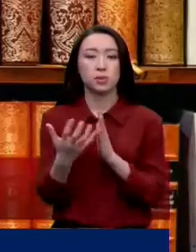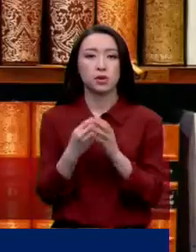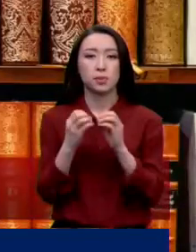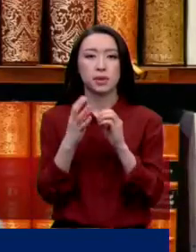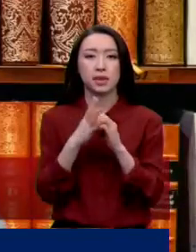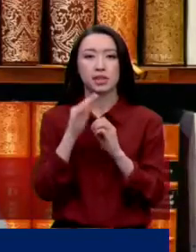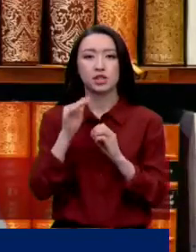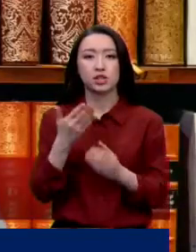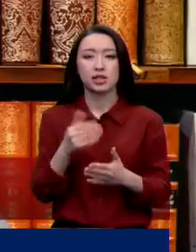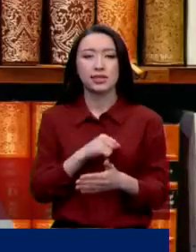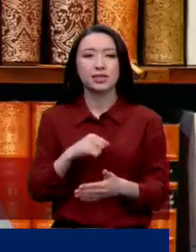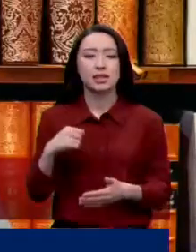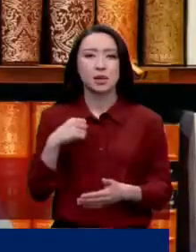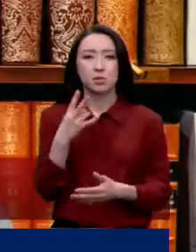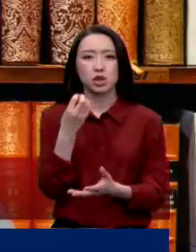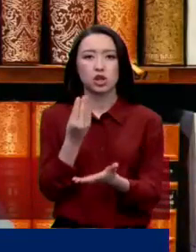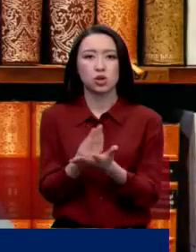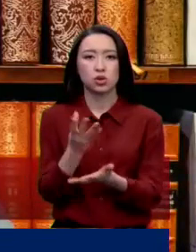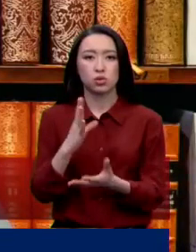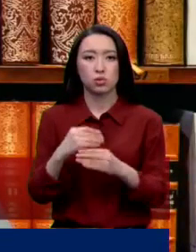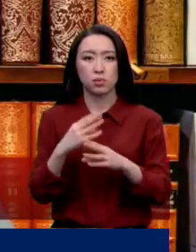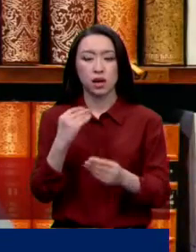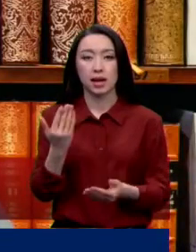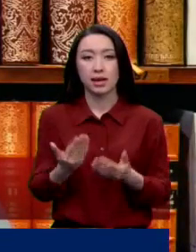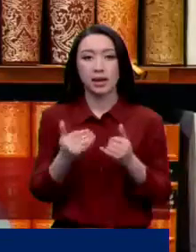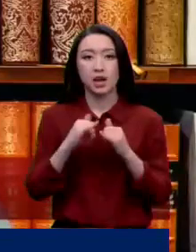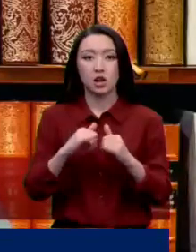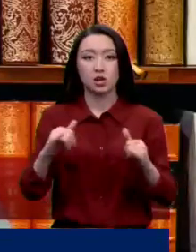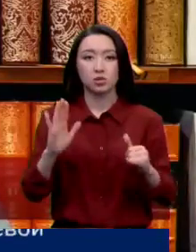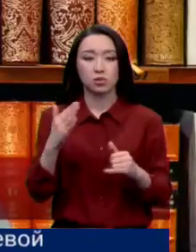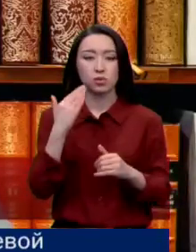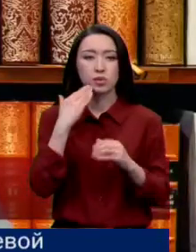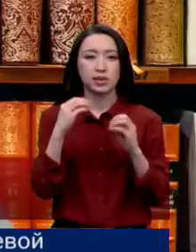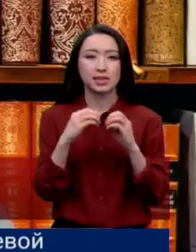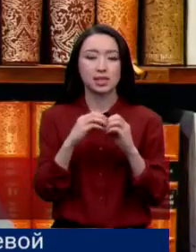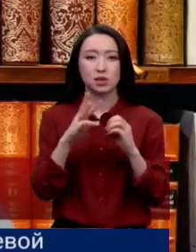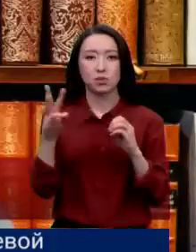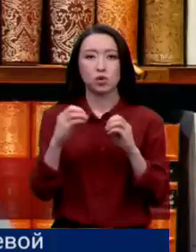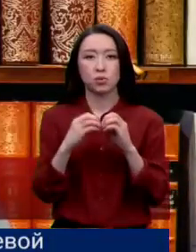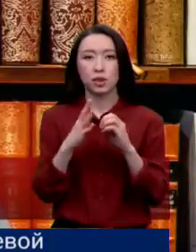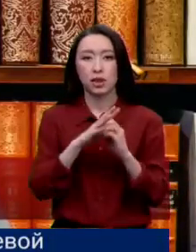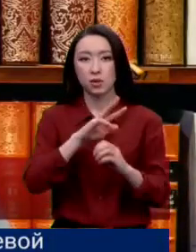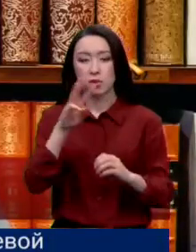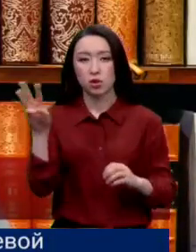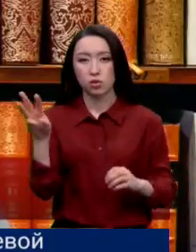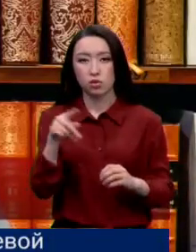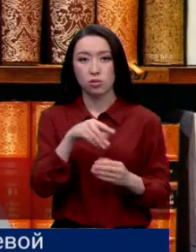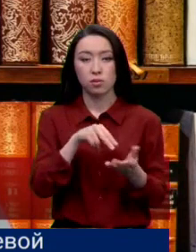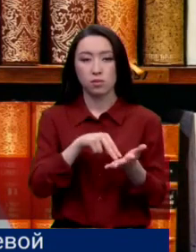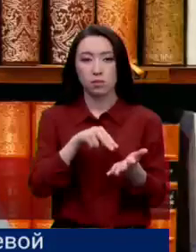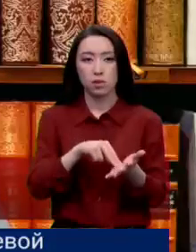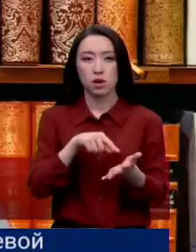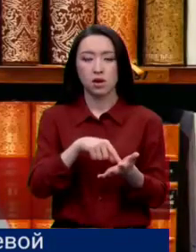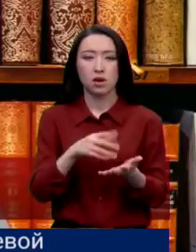15 тысяч, если самые недорогие автомобили брать. А если расширяем, это будет 10 миллионов, 15 миллионов. То есть это вряд ли